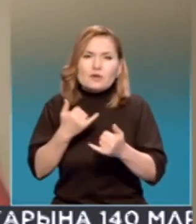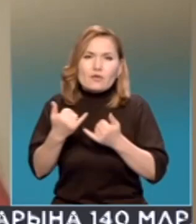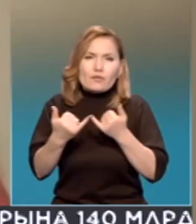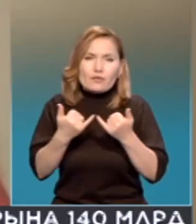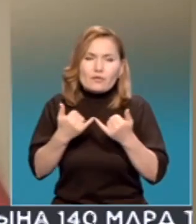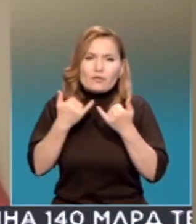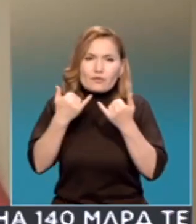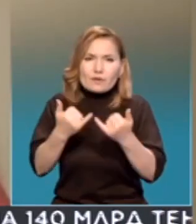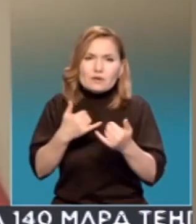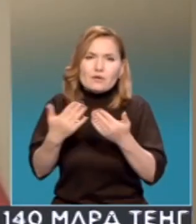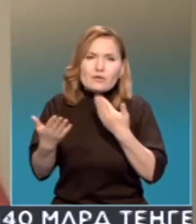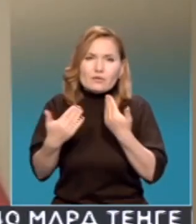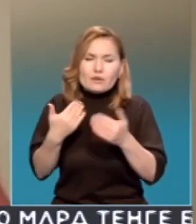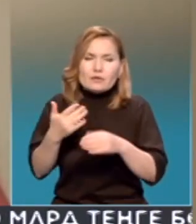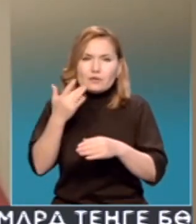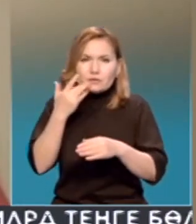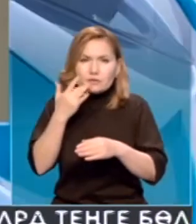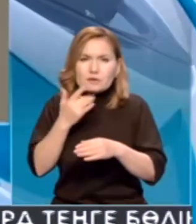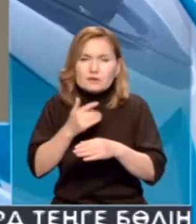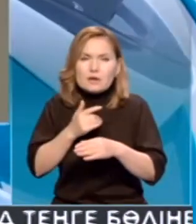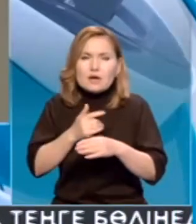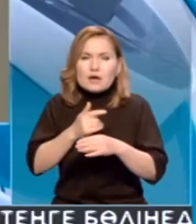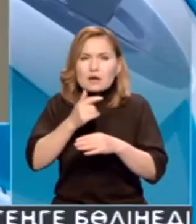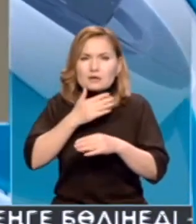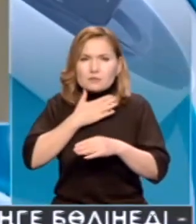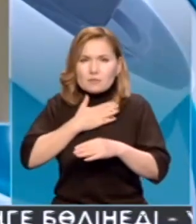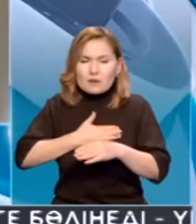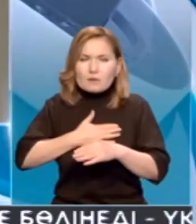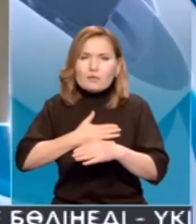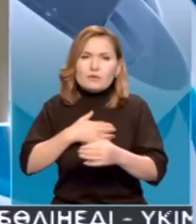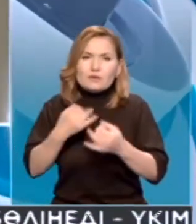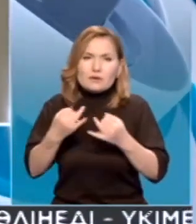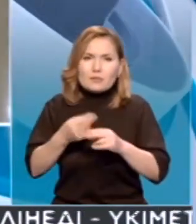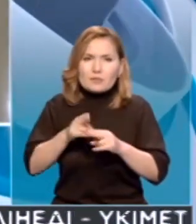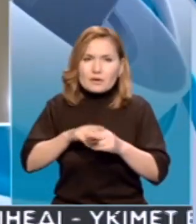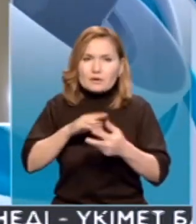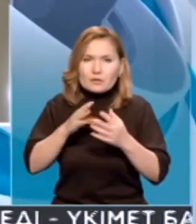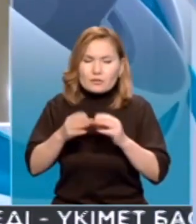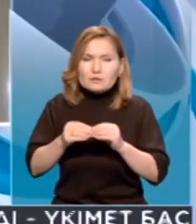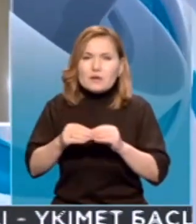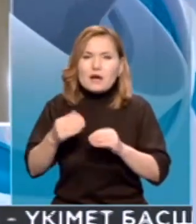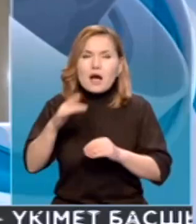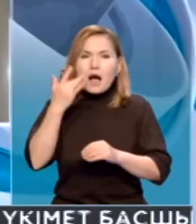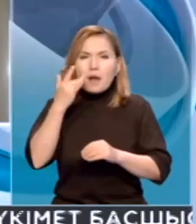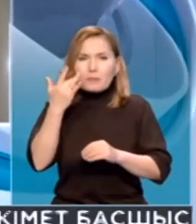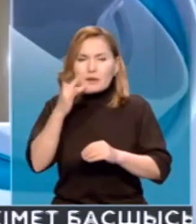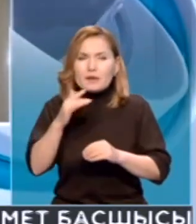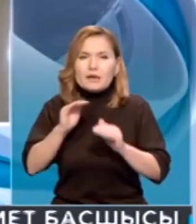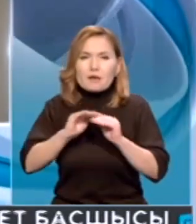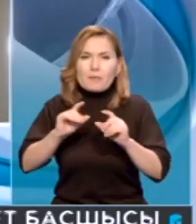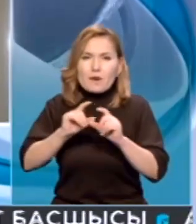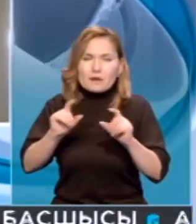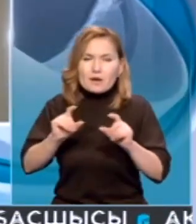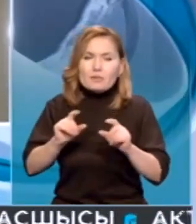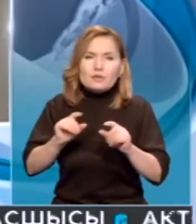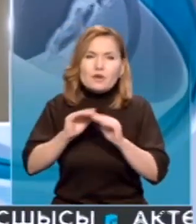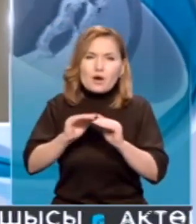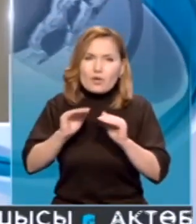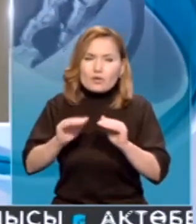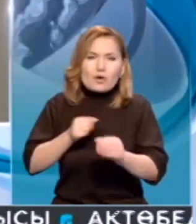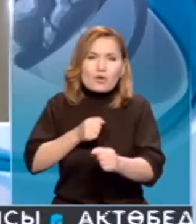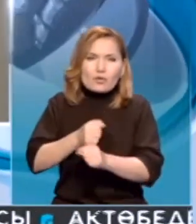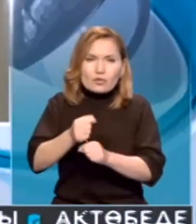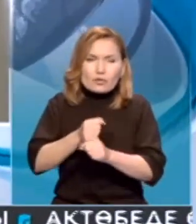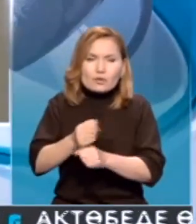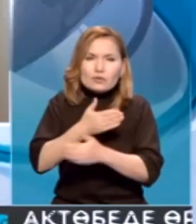дейді Америкадағы Қазақстан азаматы. Сен біреудің көзінше өз балаңа да ұсталмайсың. Өз балаңды мысалы кафта